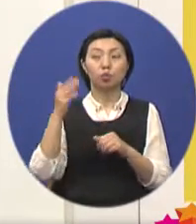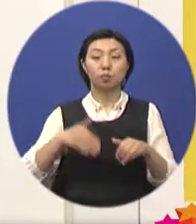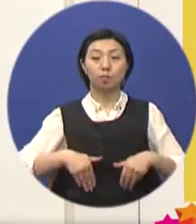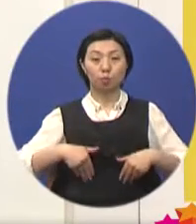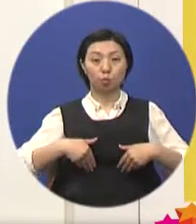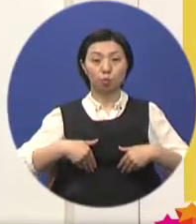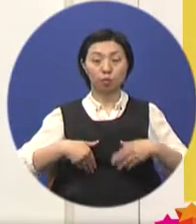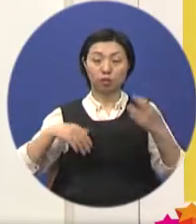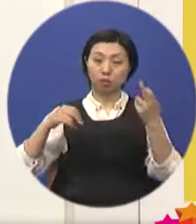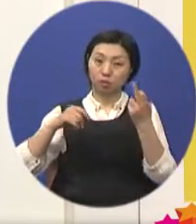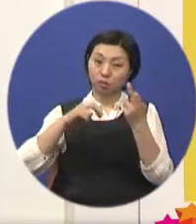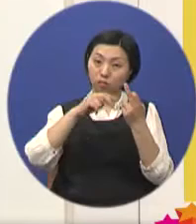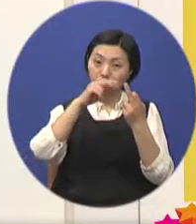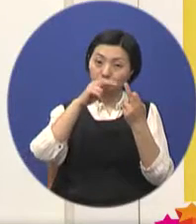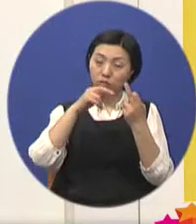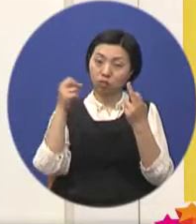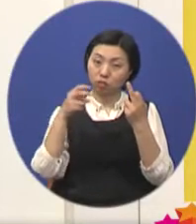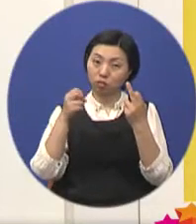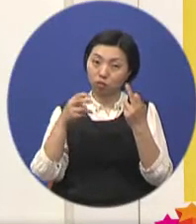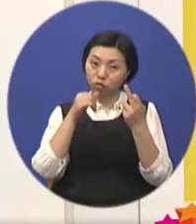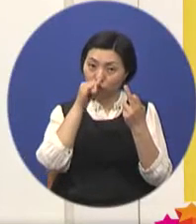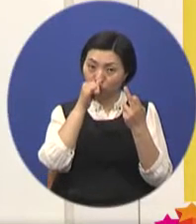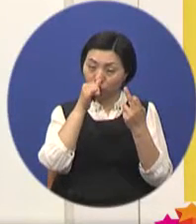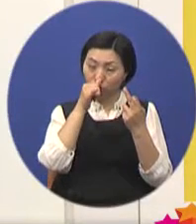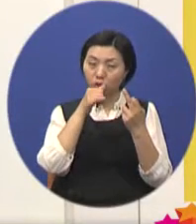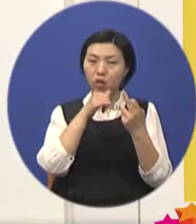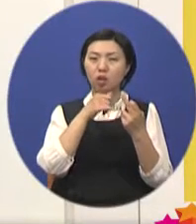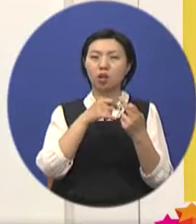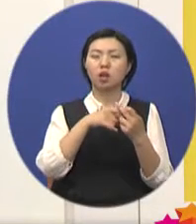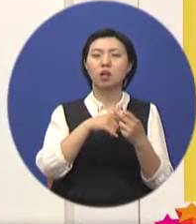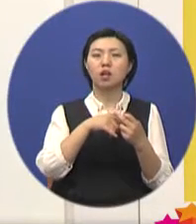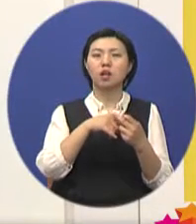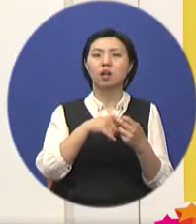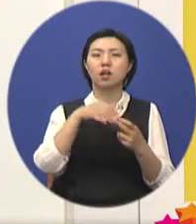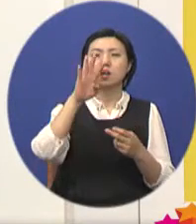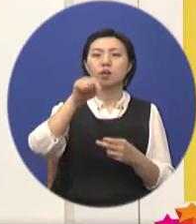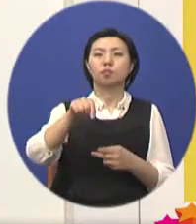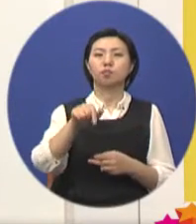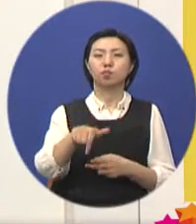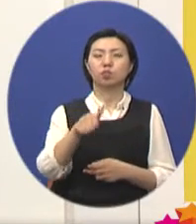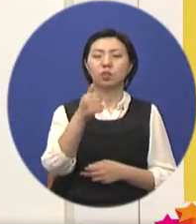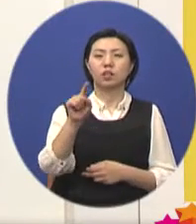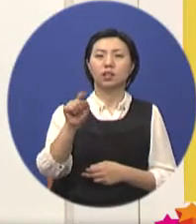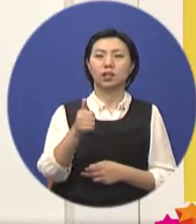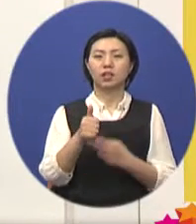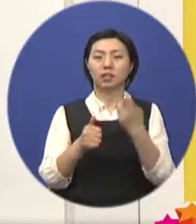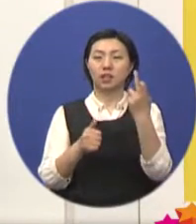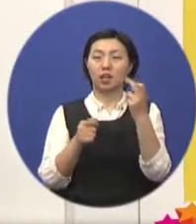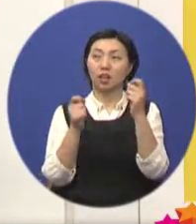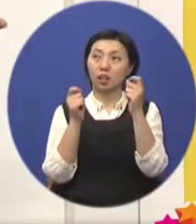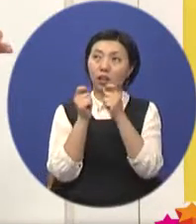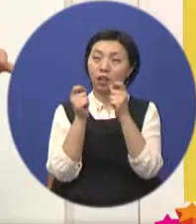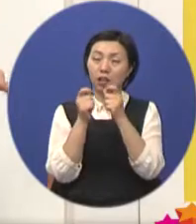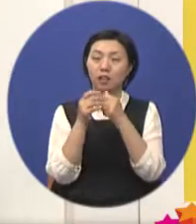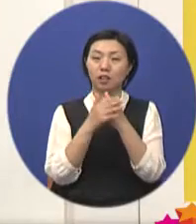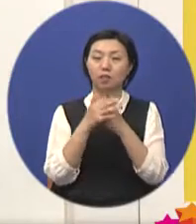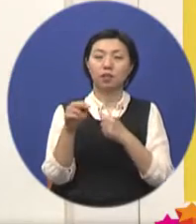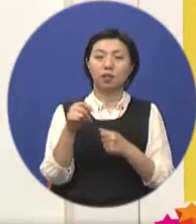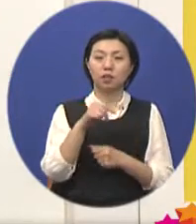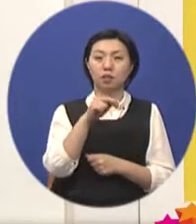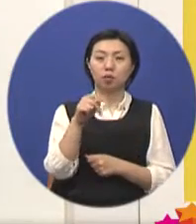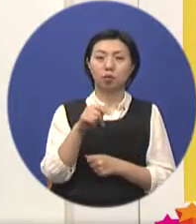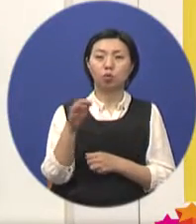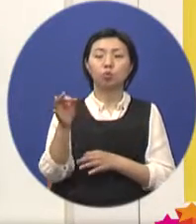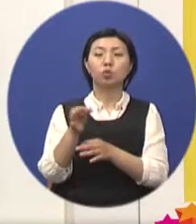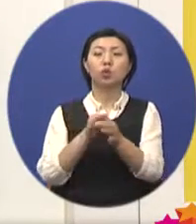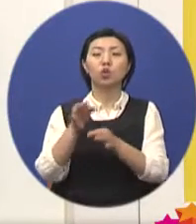운동 뭐 산에도 가고 그러시나요? 네, 예, 북한산 바로 그 전에 그런 말씀하신 것 같아요. 예, 예. 산에 가시고. 아니, 요즘 그 경기가 좀